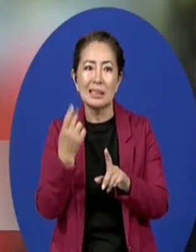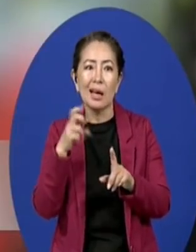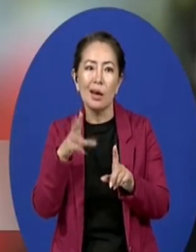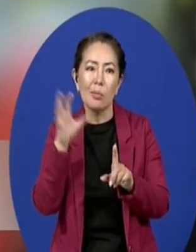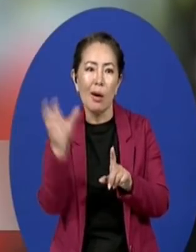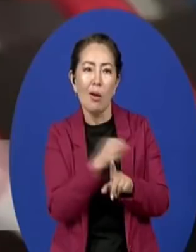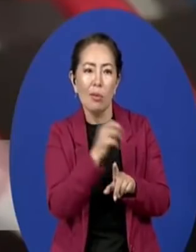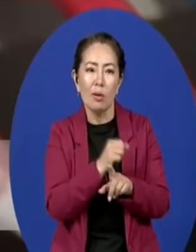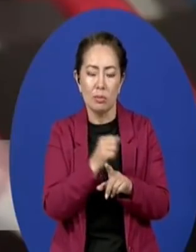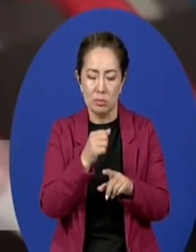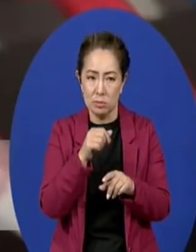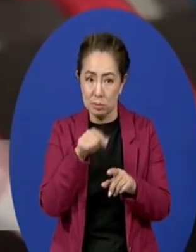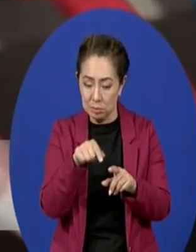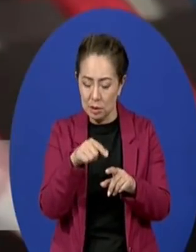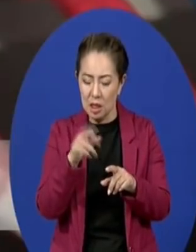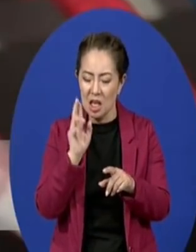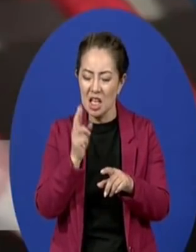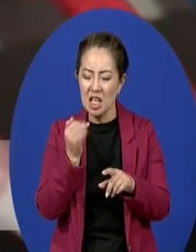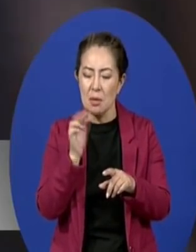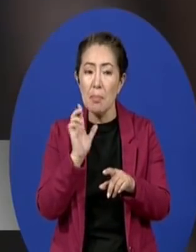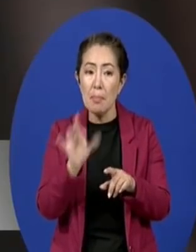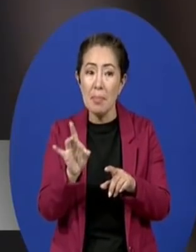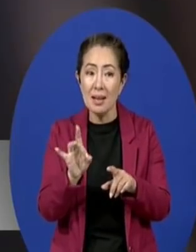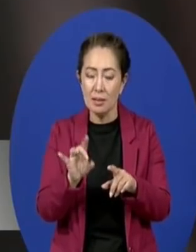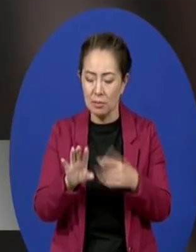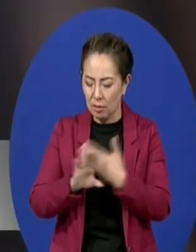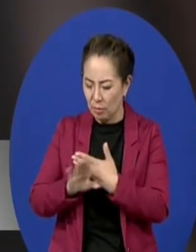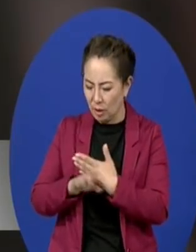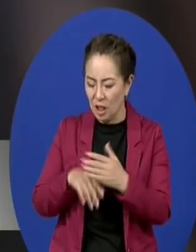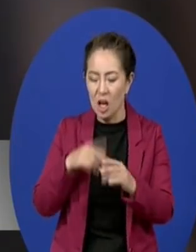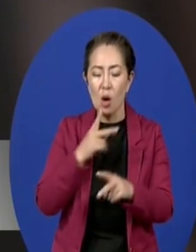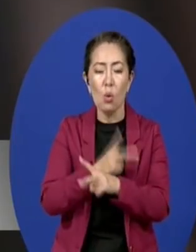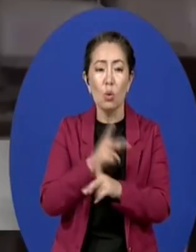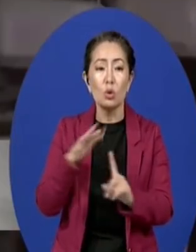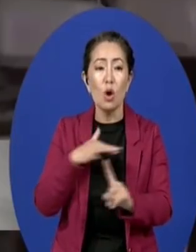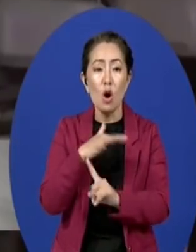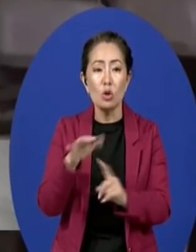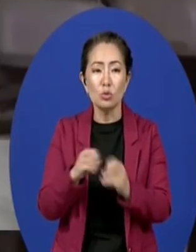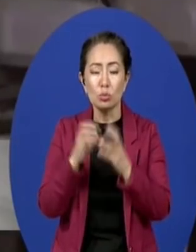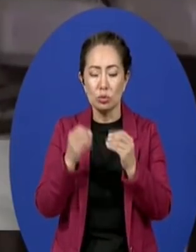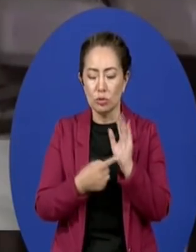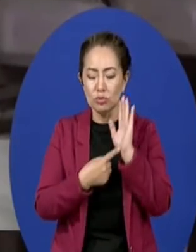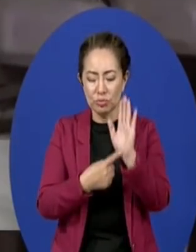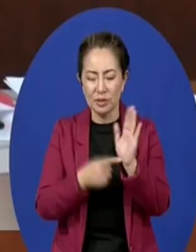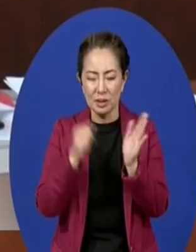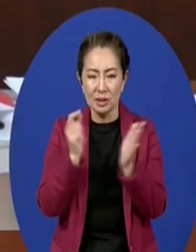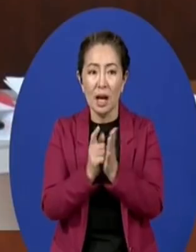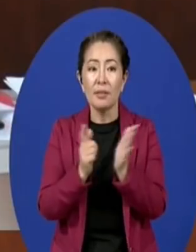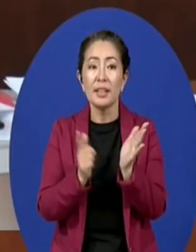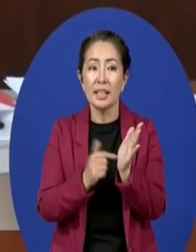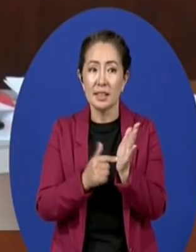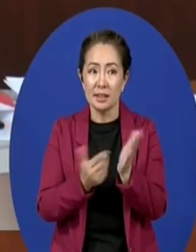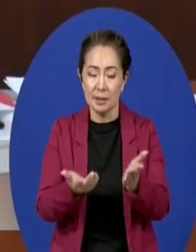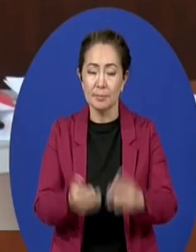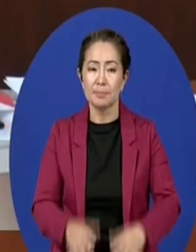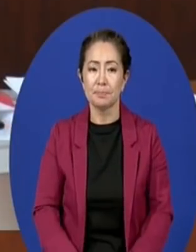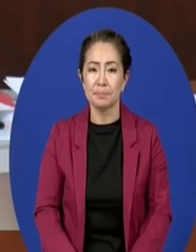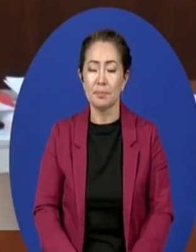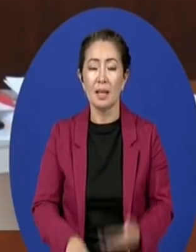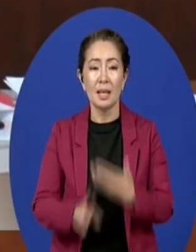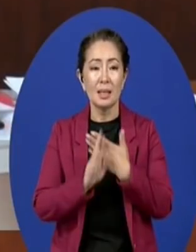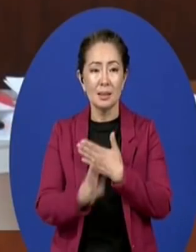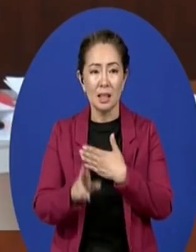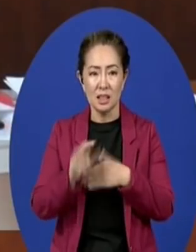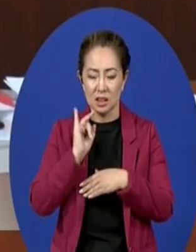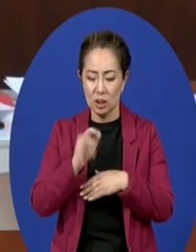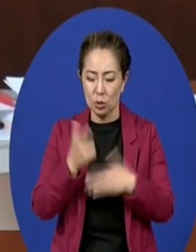үйлцсэн тохиолдол байна. Үүнээс харахад кибер орон зайн аюулгүй байдлыг хангах, эргэцээ орчин бүрдүүлэх зайлшгүй шаардлага байгаа юм а. Ерөн цаашдын